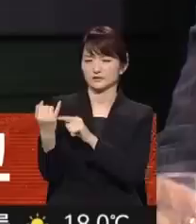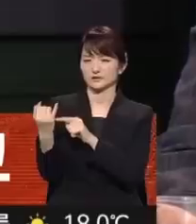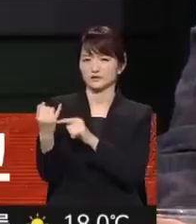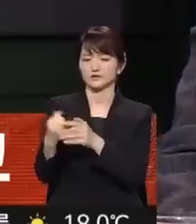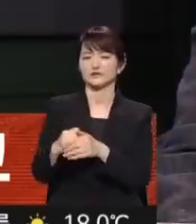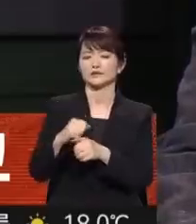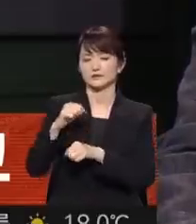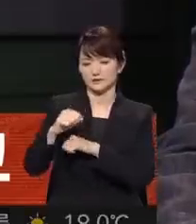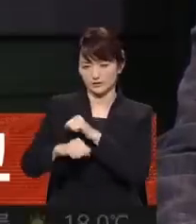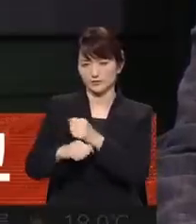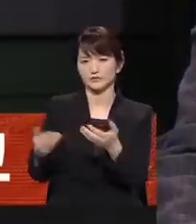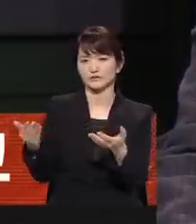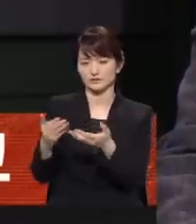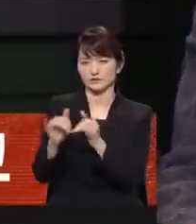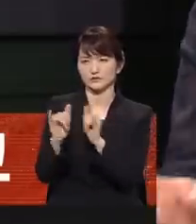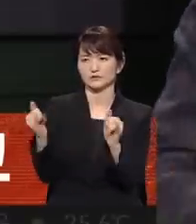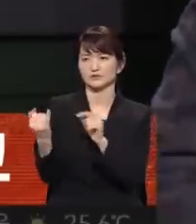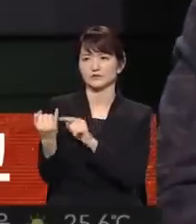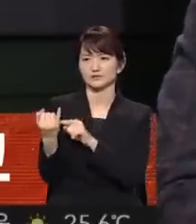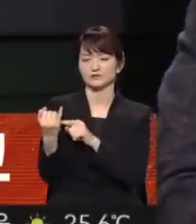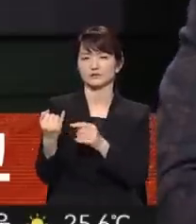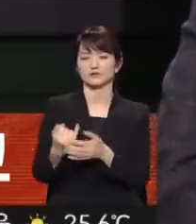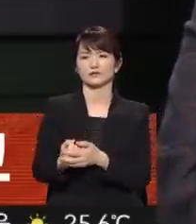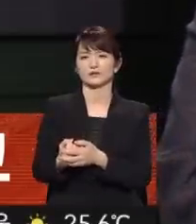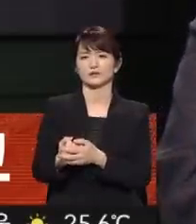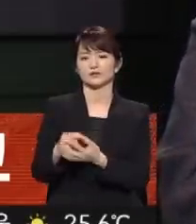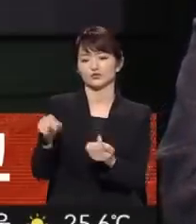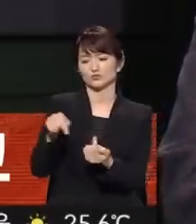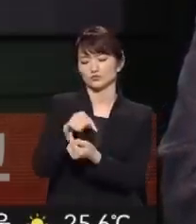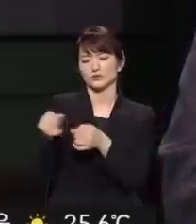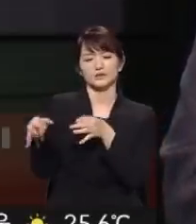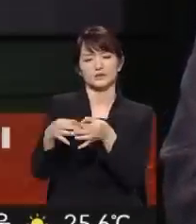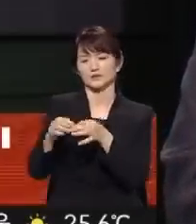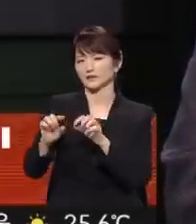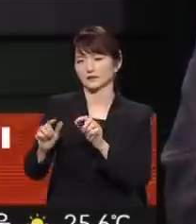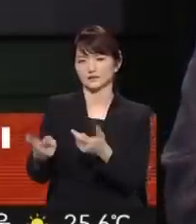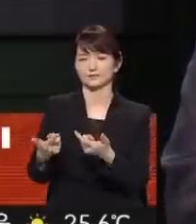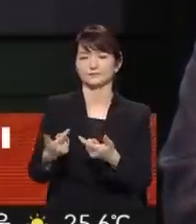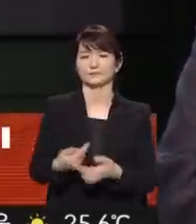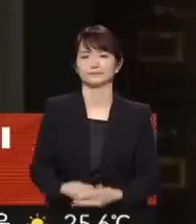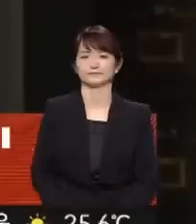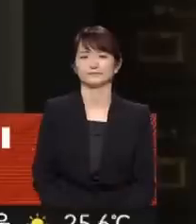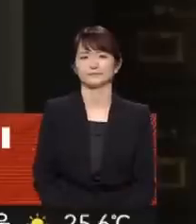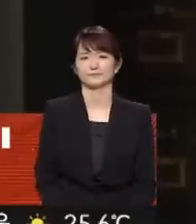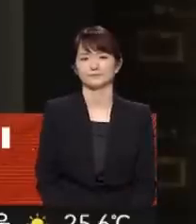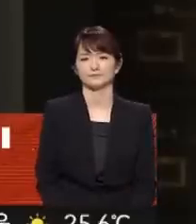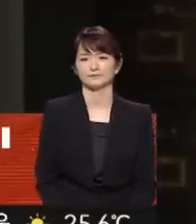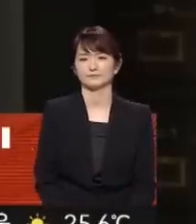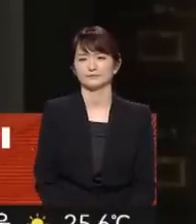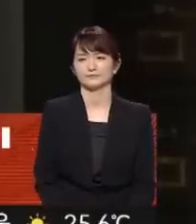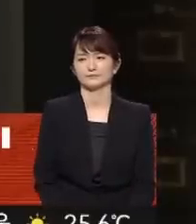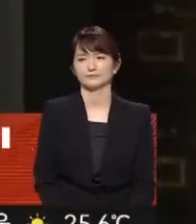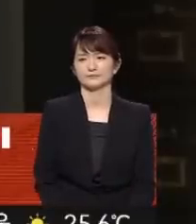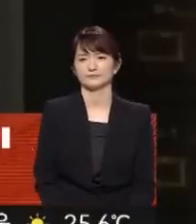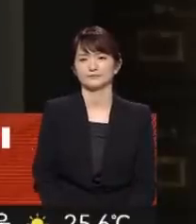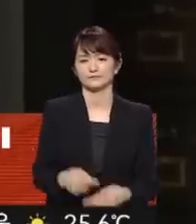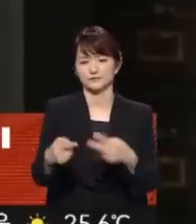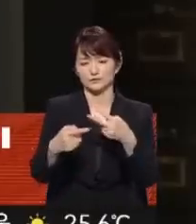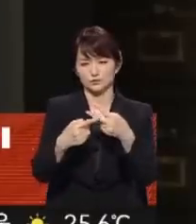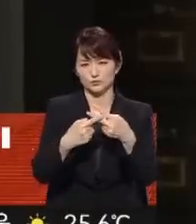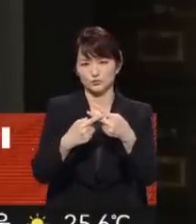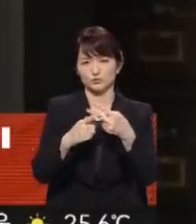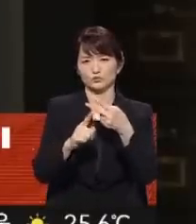뿐이다. 가해자가 운영하는 매장이라고 생각하지 않아줬으면 좋겠다. 이렇게 전했습니다. 자, 그렇군요. 이 초중고